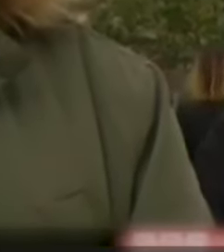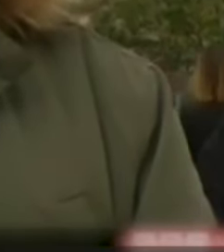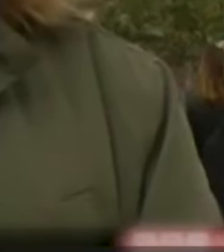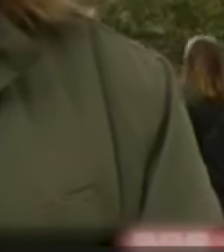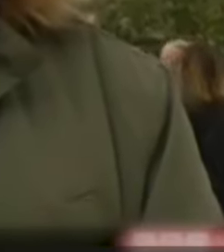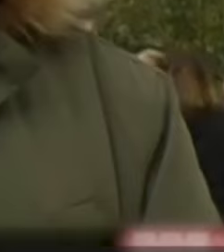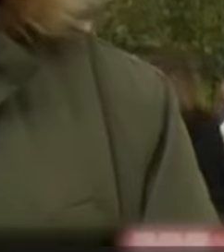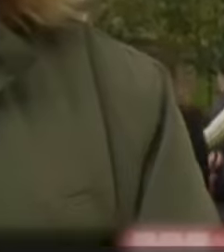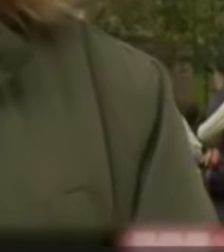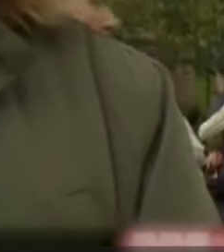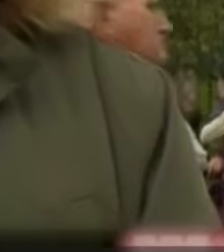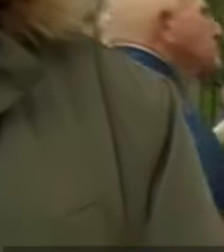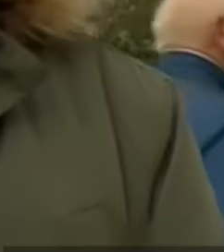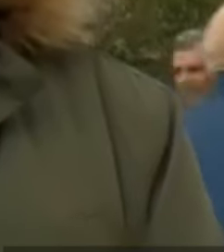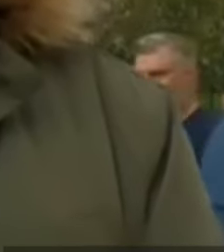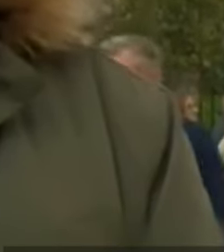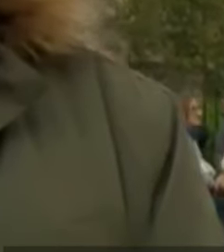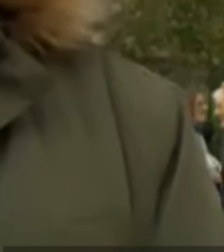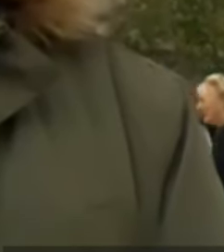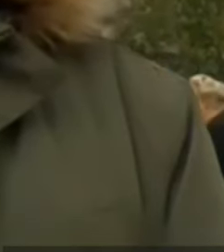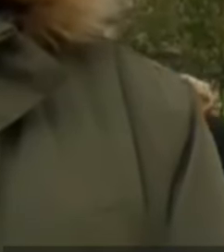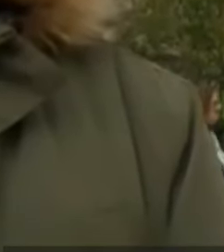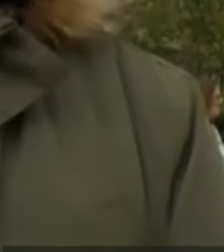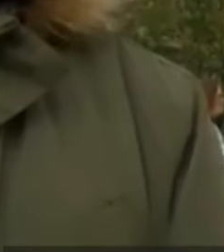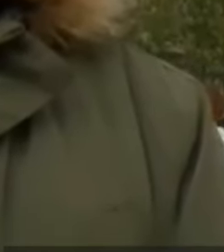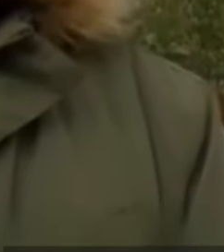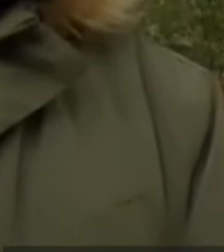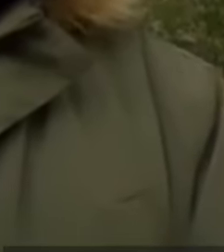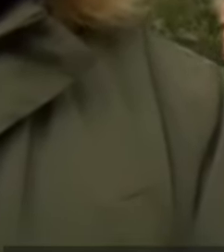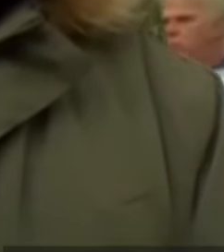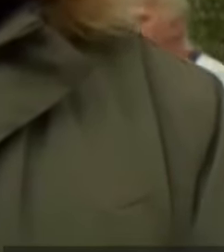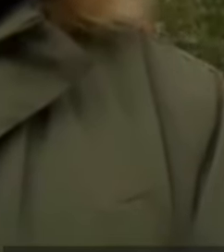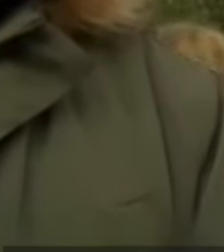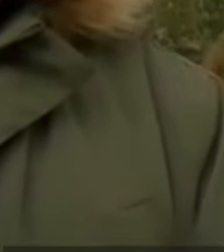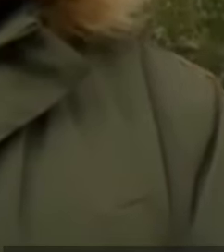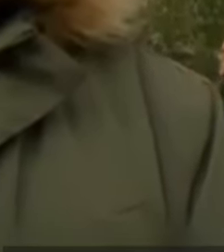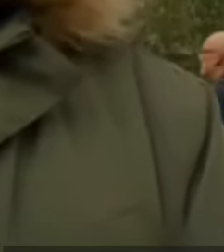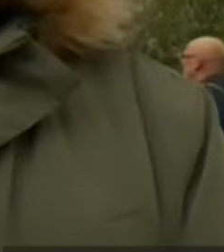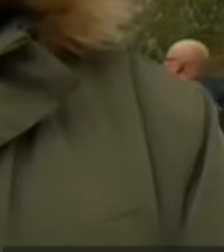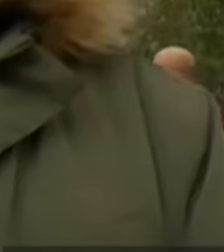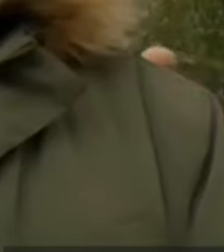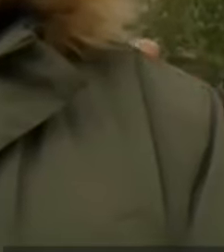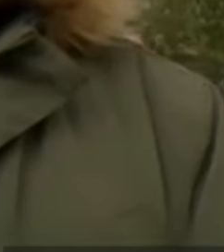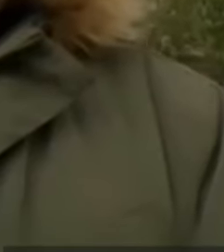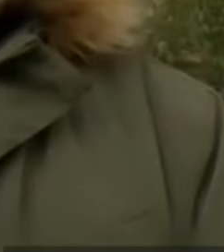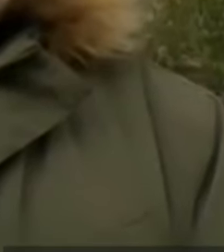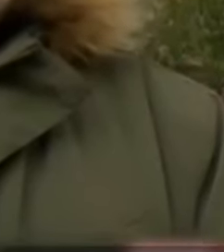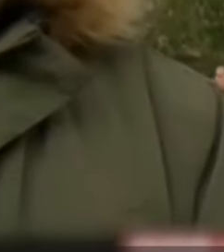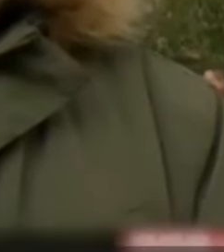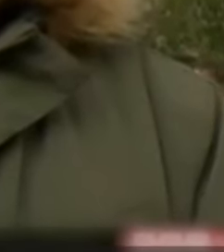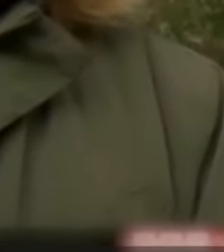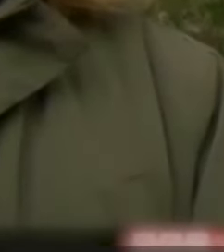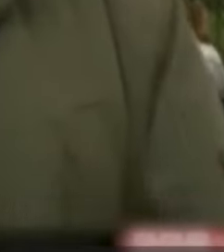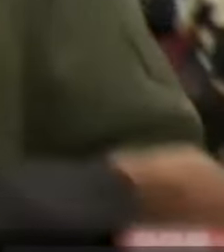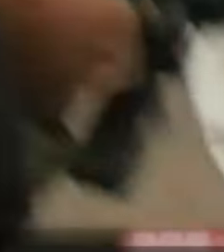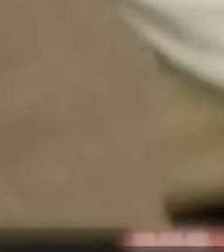ago. I've met her at Buckingham Palace at Christmas events. She's also given me Christmas presents that I can then hand down